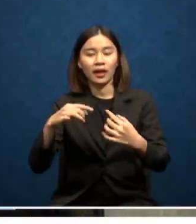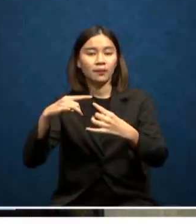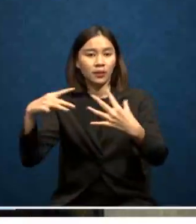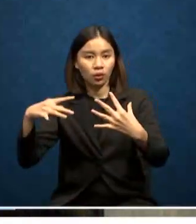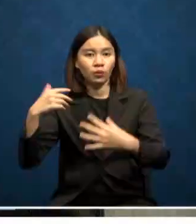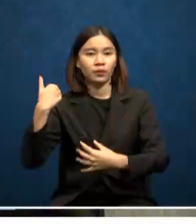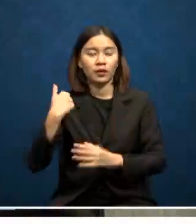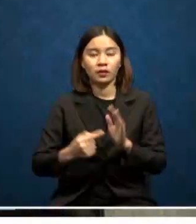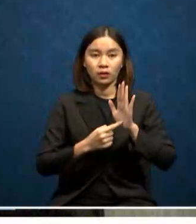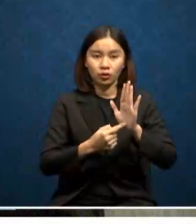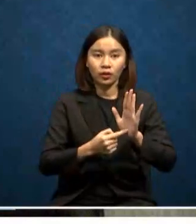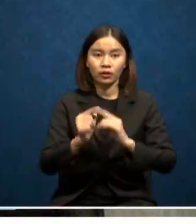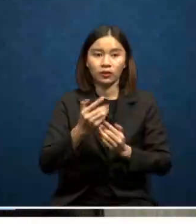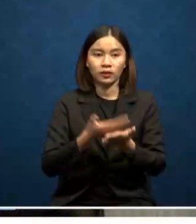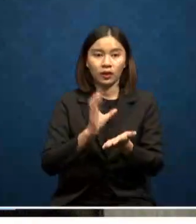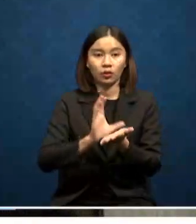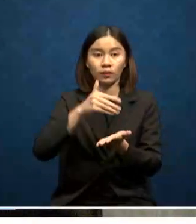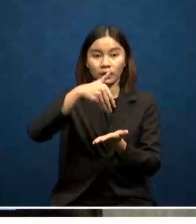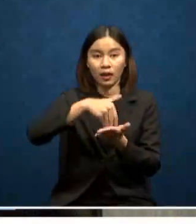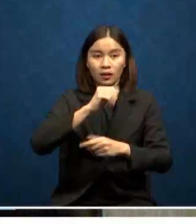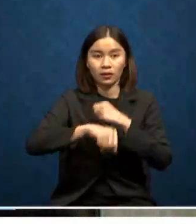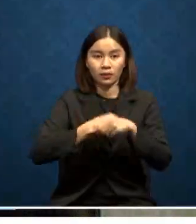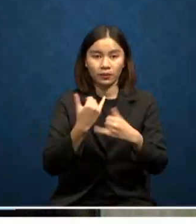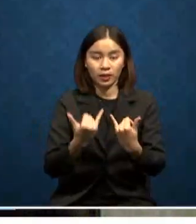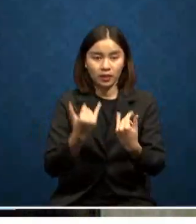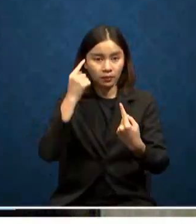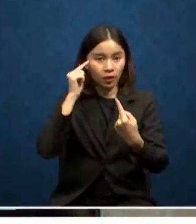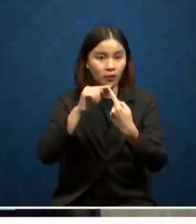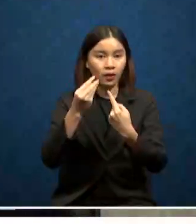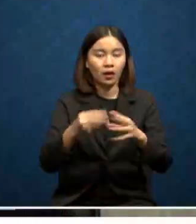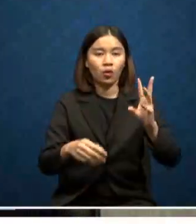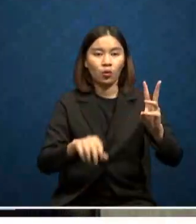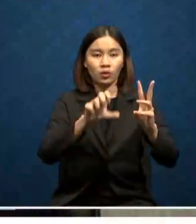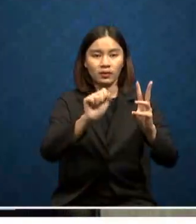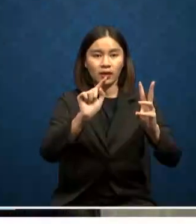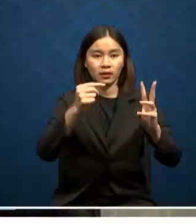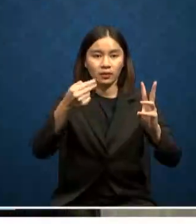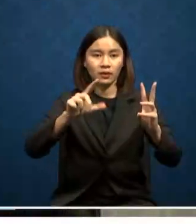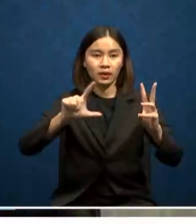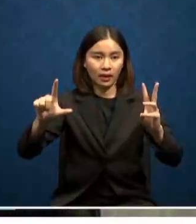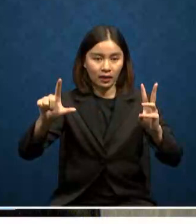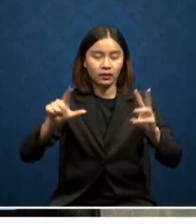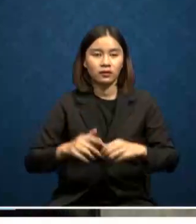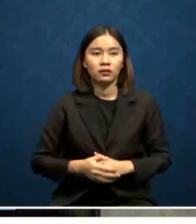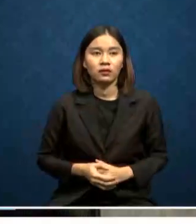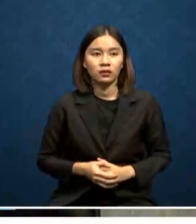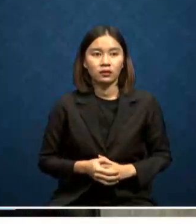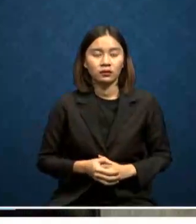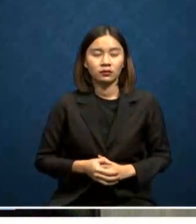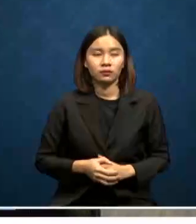นักเช่นในงบกลางปีนี้ตั้งไว้ถึง 610,000 ล้านบาทเศษ